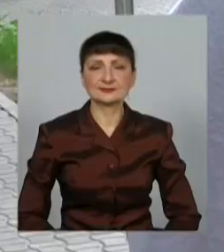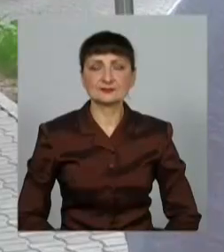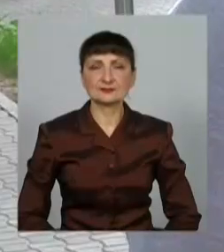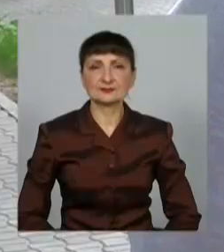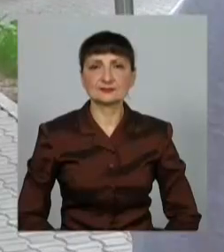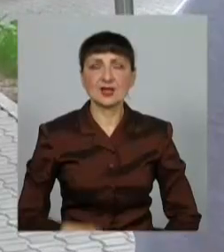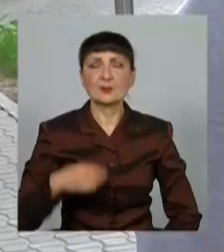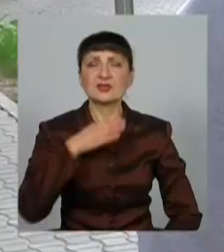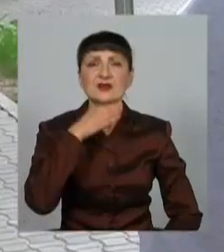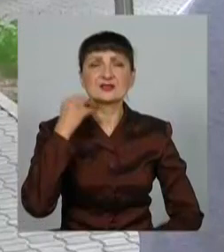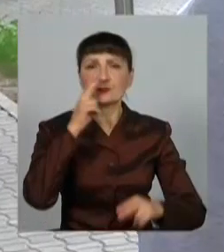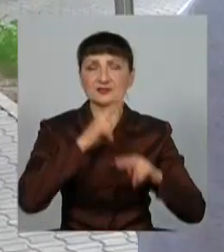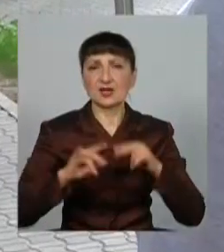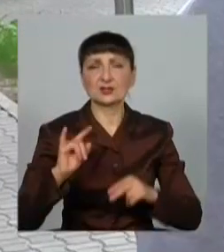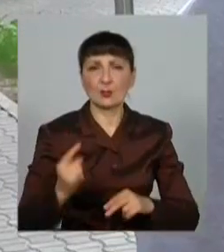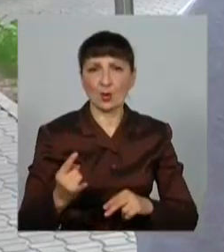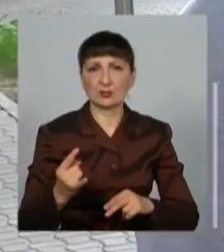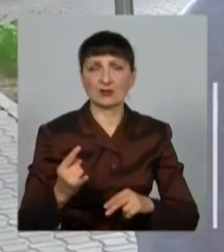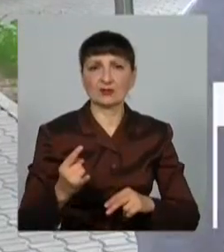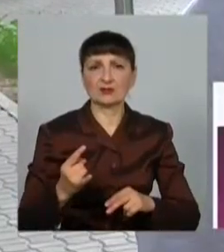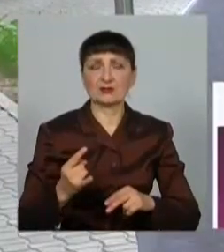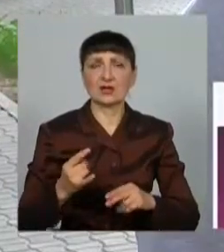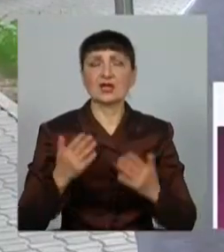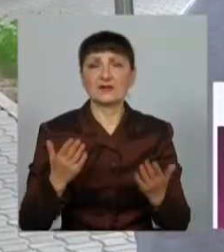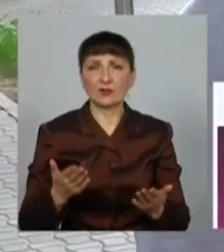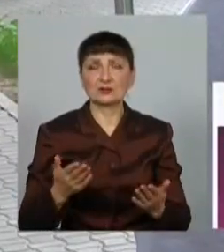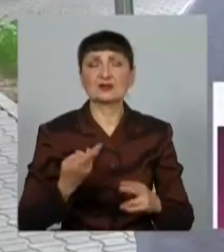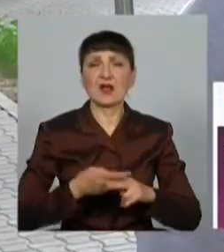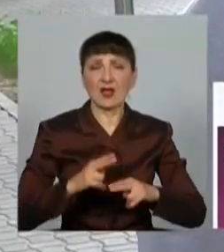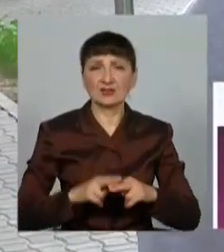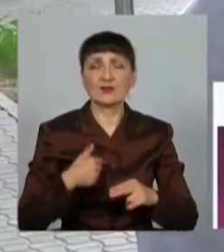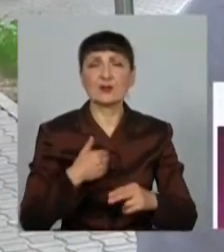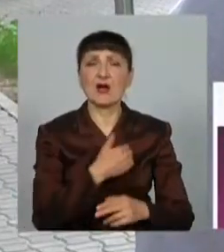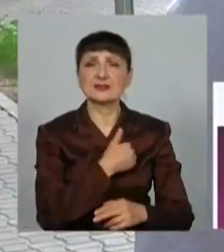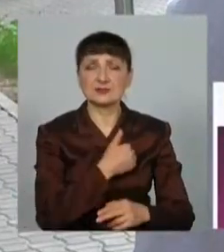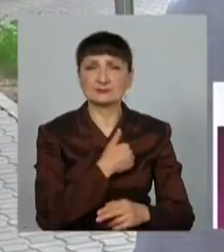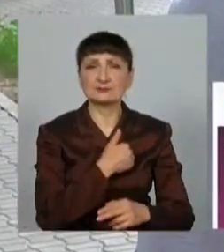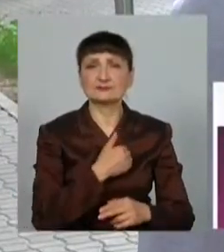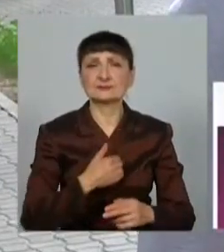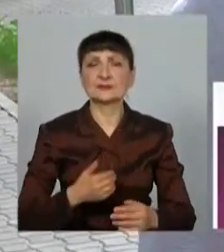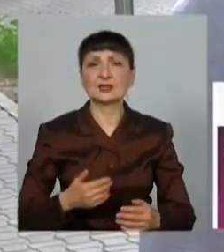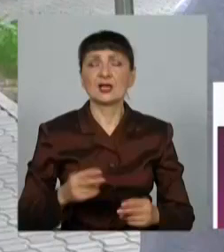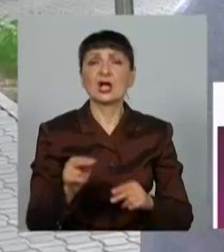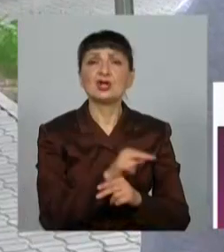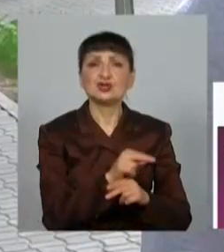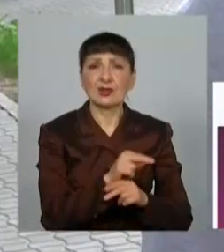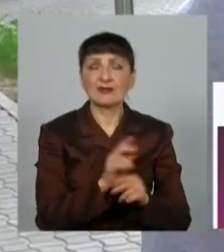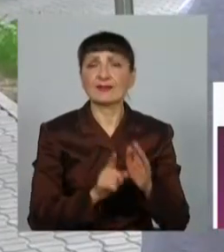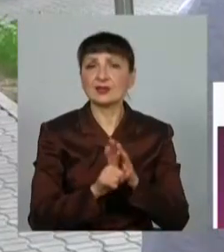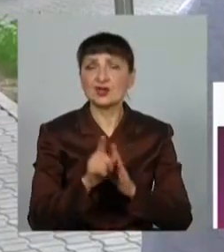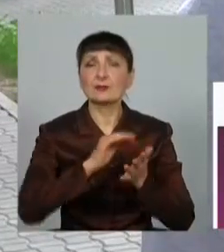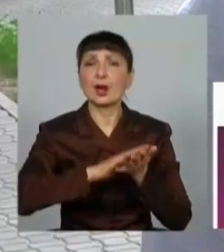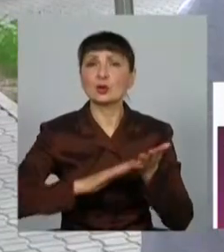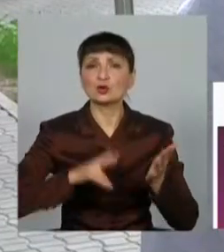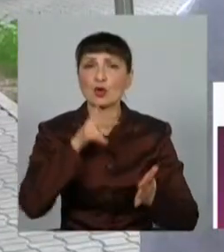Мы не хотим потерять ребенка, и вот для этого мы хотим лечение начать